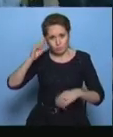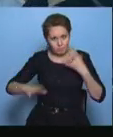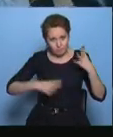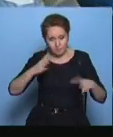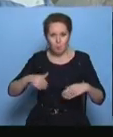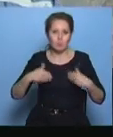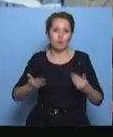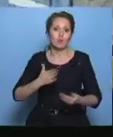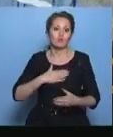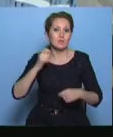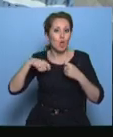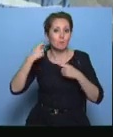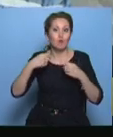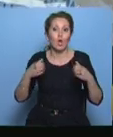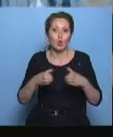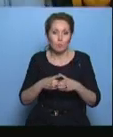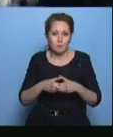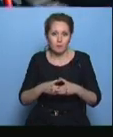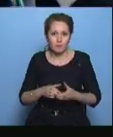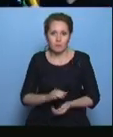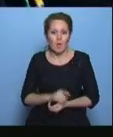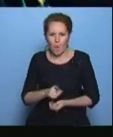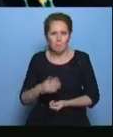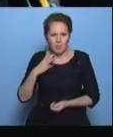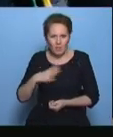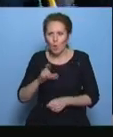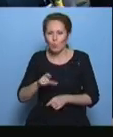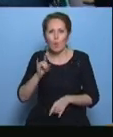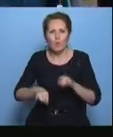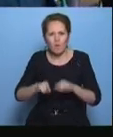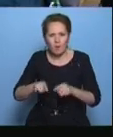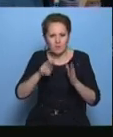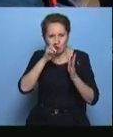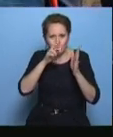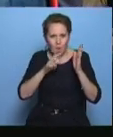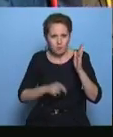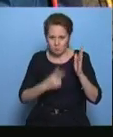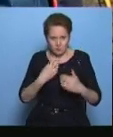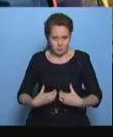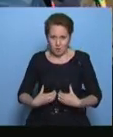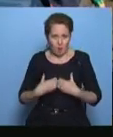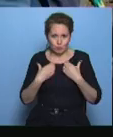нашей съемочной группе. А не приходилось вам людей уговаривать спускаться? Это ведь страшно.